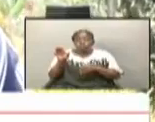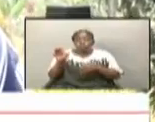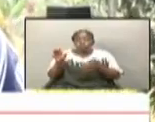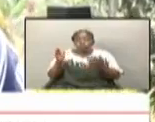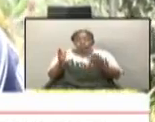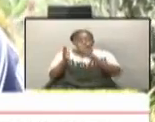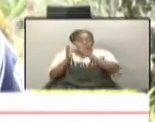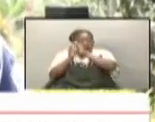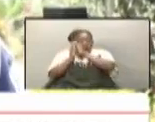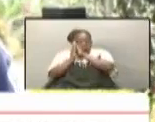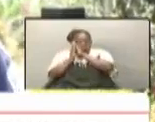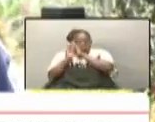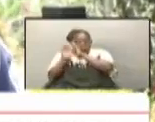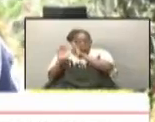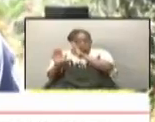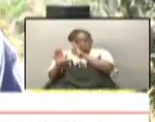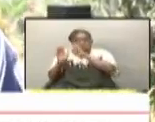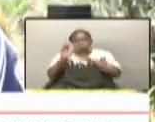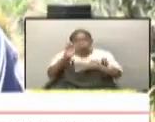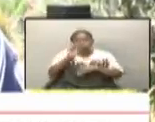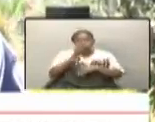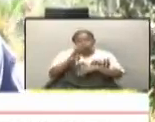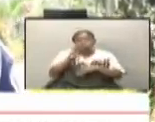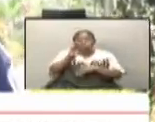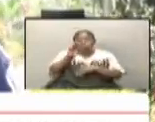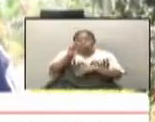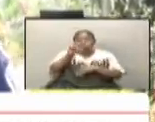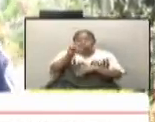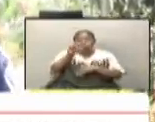tusule ebuloba mulumbe